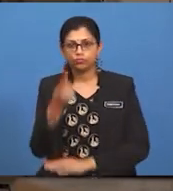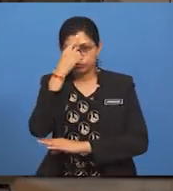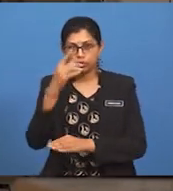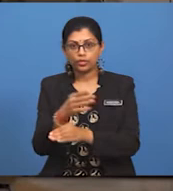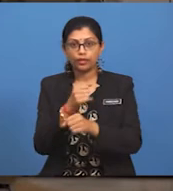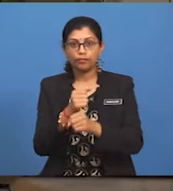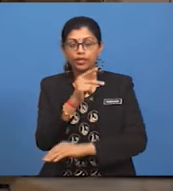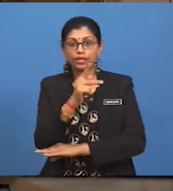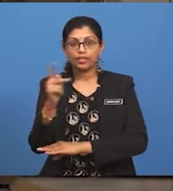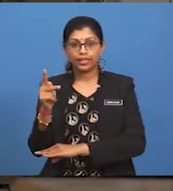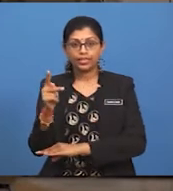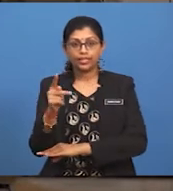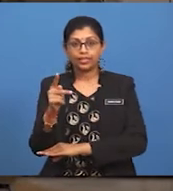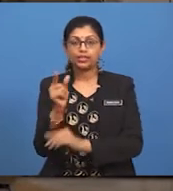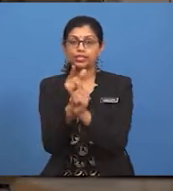pola yang kemas.